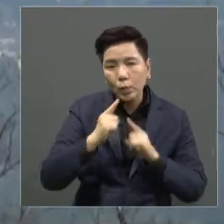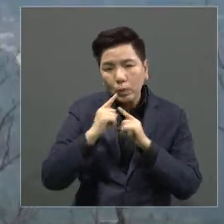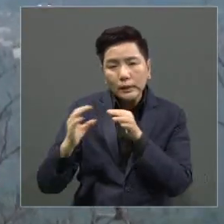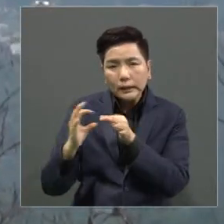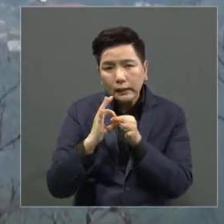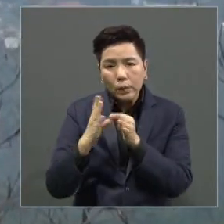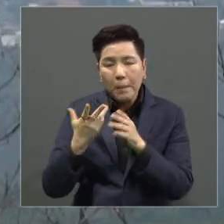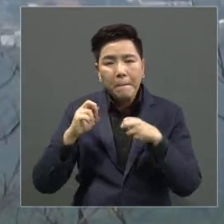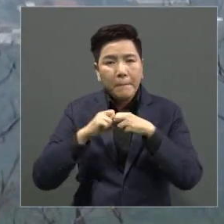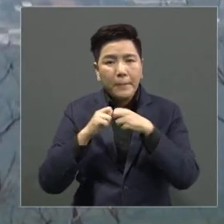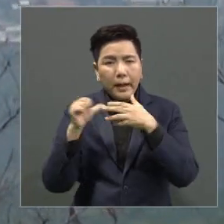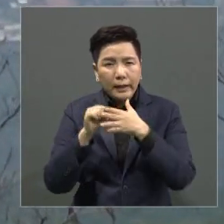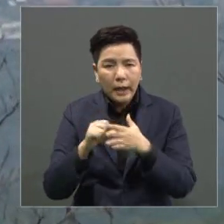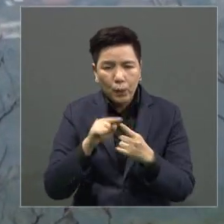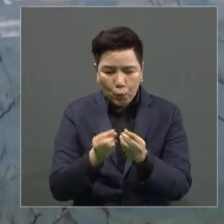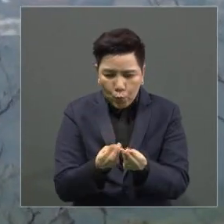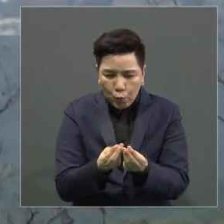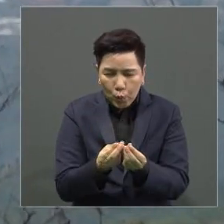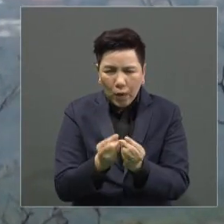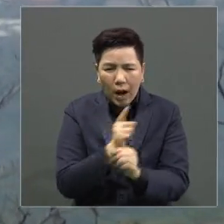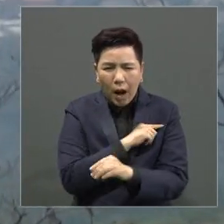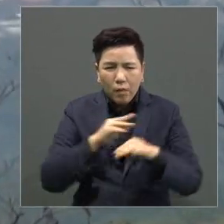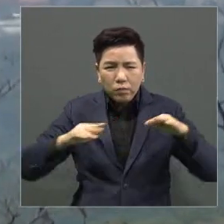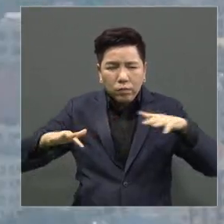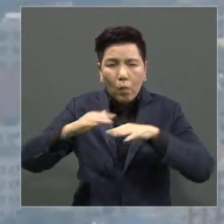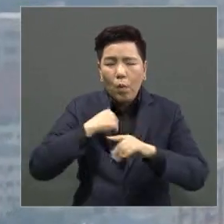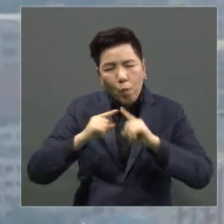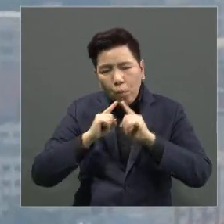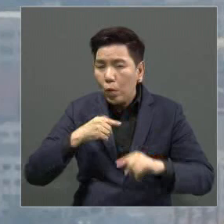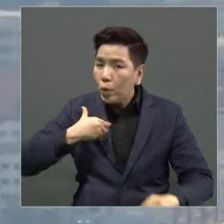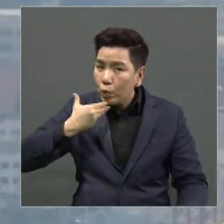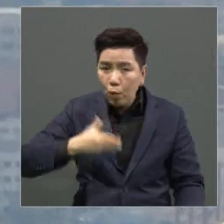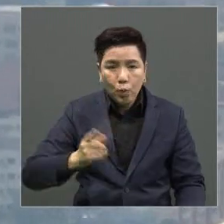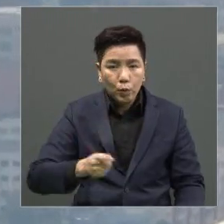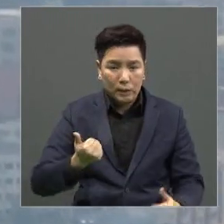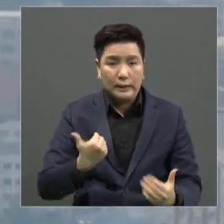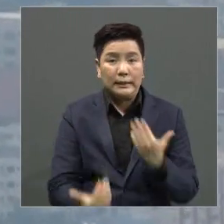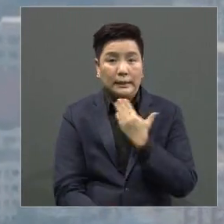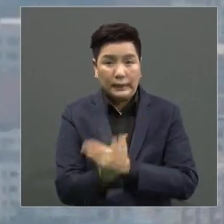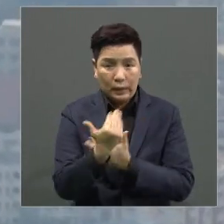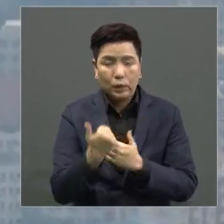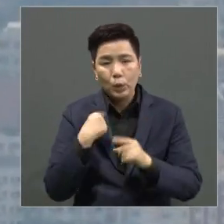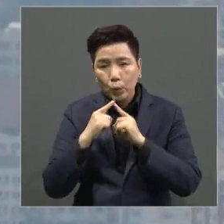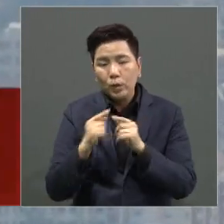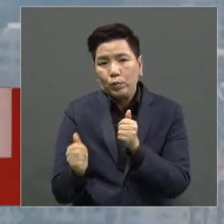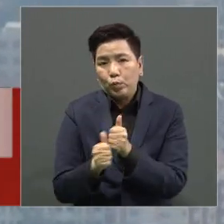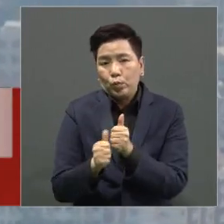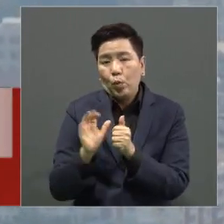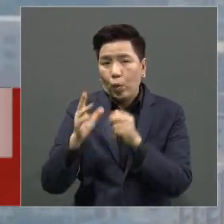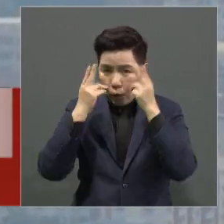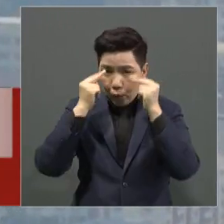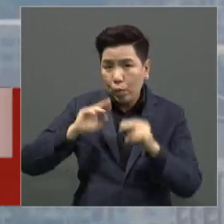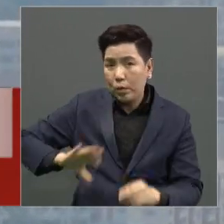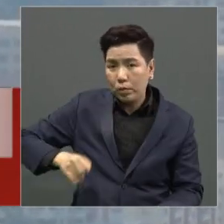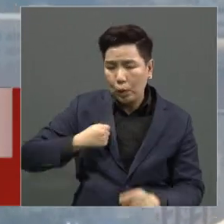หน้าการแก้ปัญหาฝุ่นเหมาะควันว่าเรื่องนี้เนี่ยนะฮะคุยกันตลอดครับและช่วงเช้าวันนี้ก็ได้คุยกับผู้ช่วยของนายกรัฐมนตรี